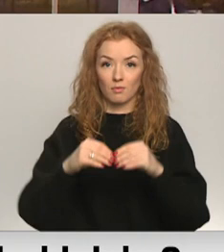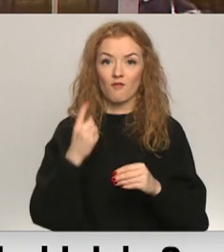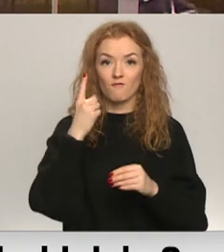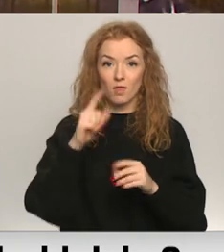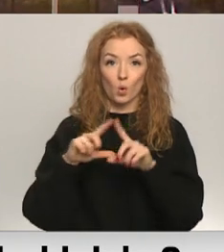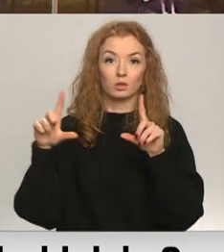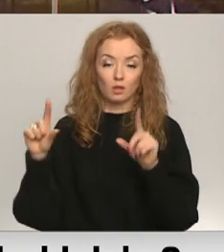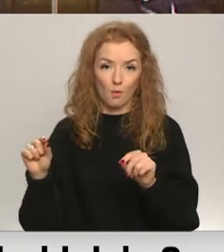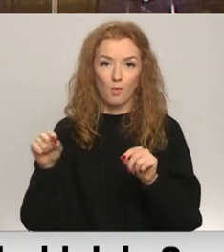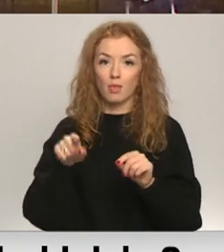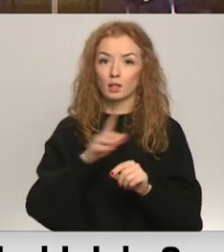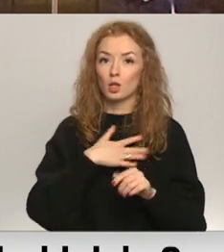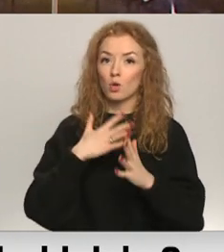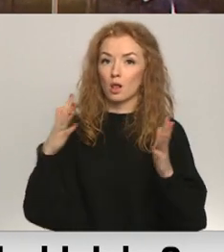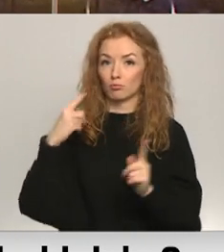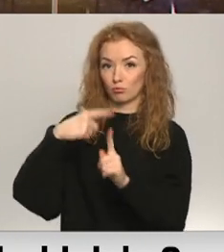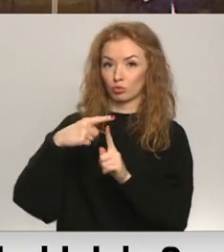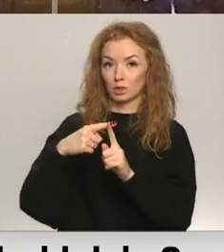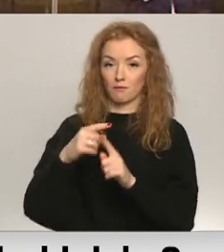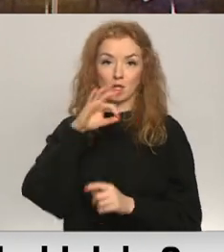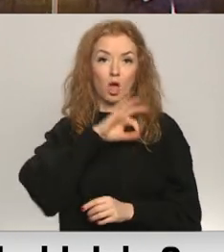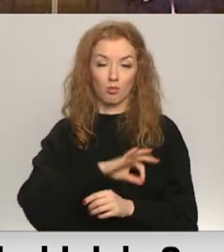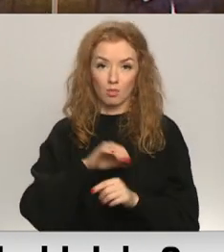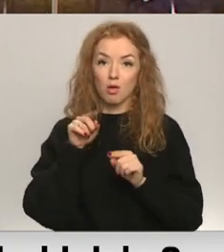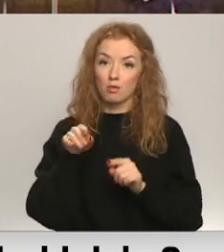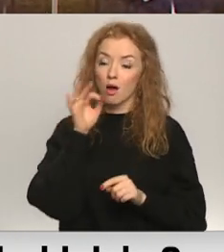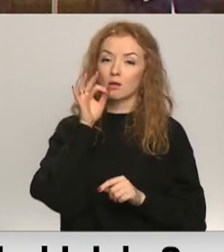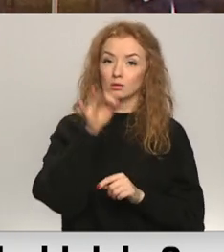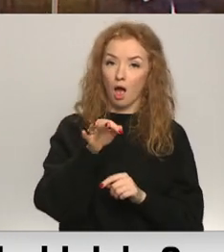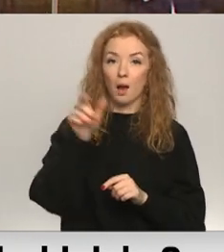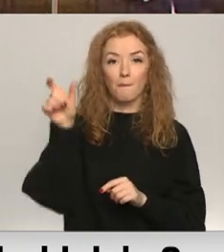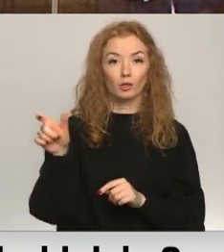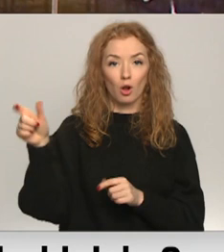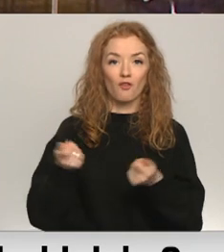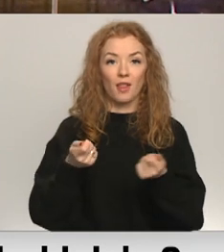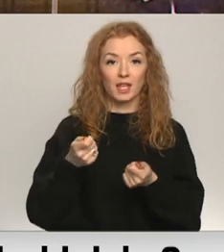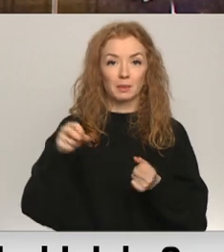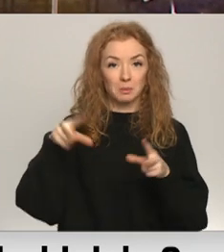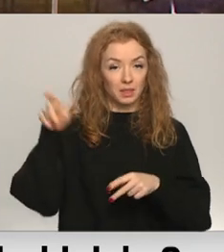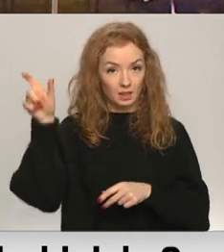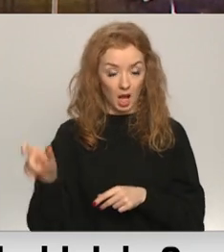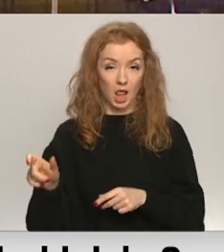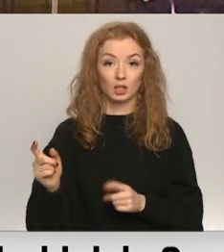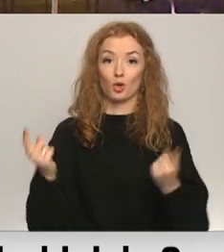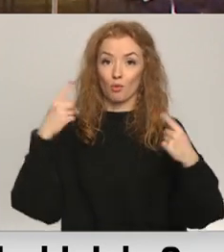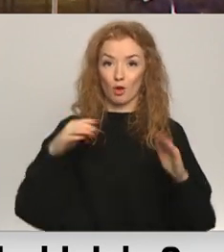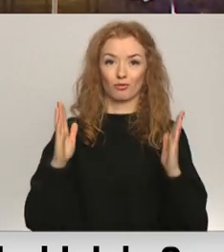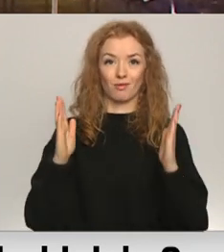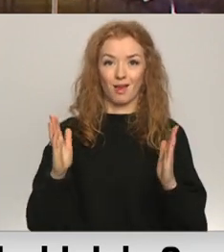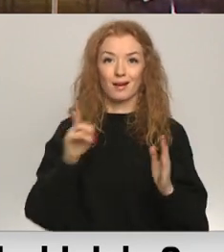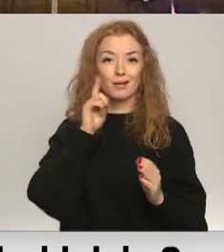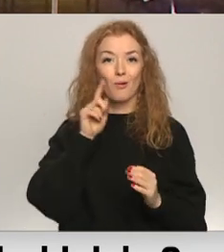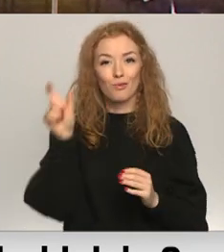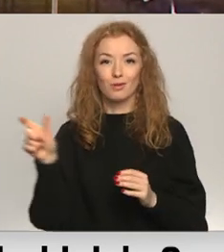vietā ir pienesums, ko bieži nenovērtējam, tā norāda personāla vadības speciālisti. Laiks, kad darba tirgu ienāk patsmitnieki un